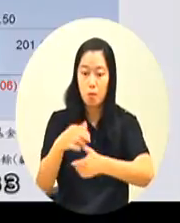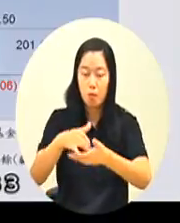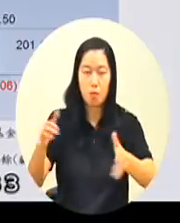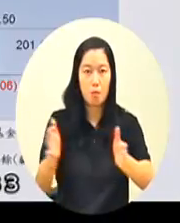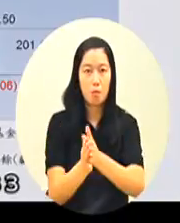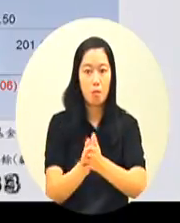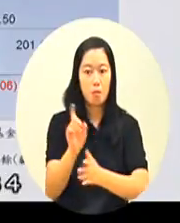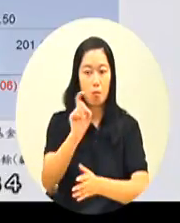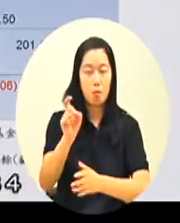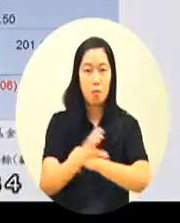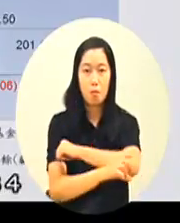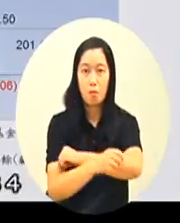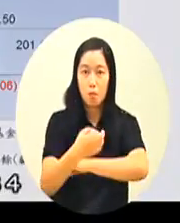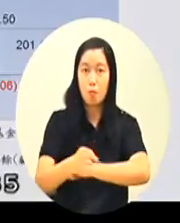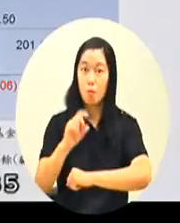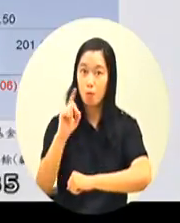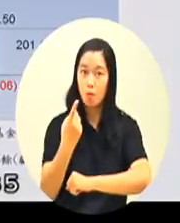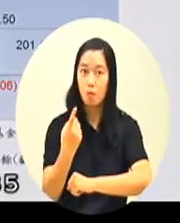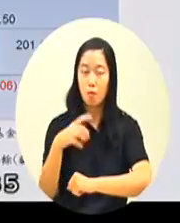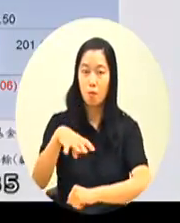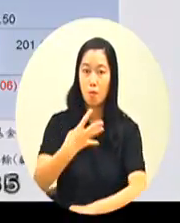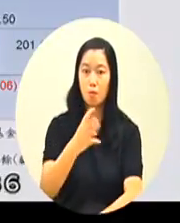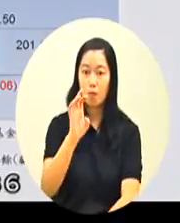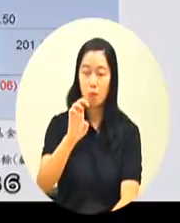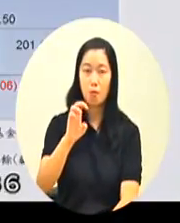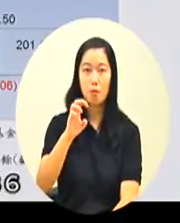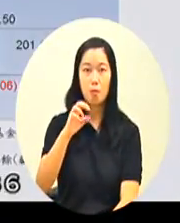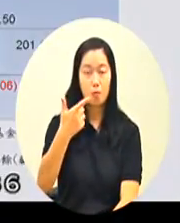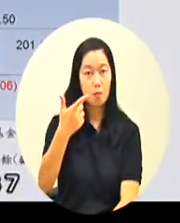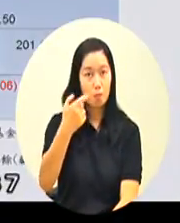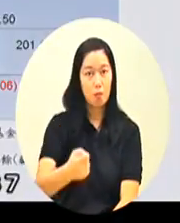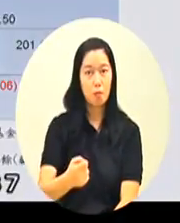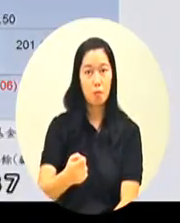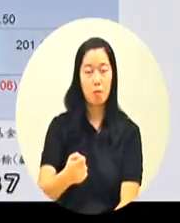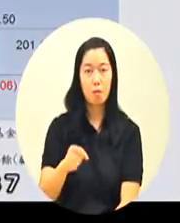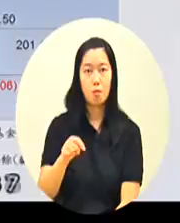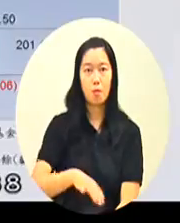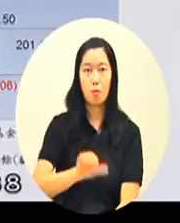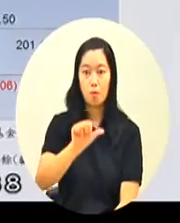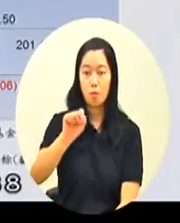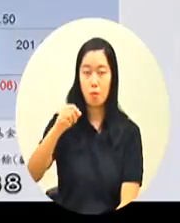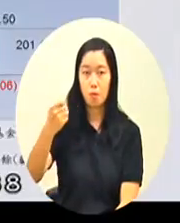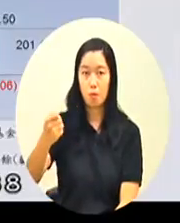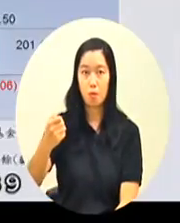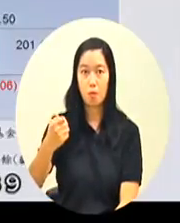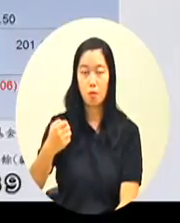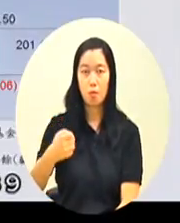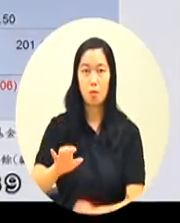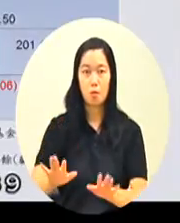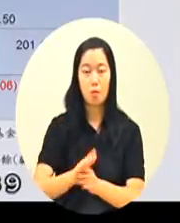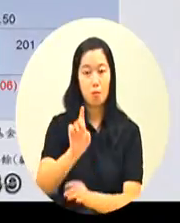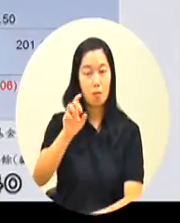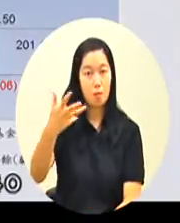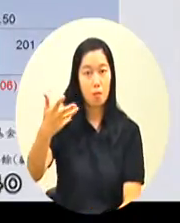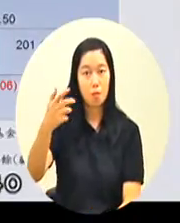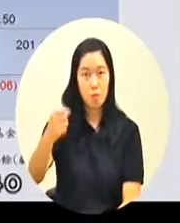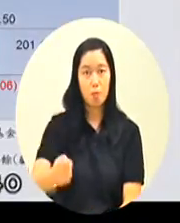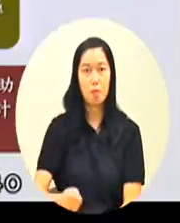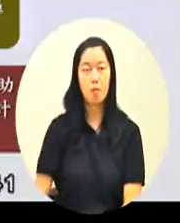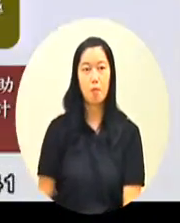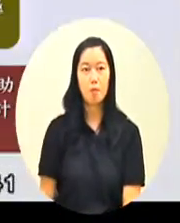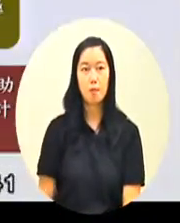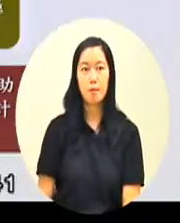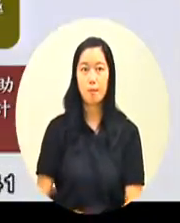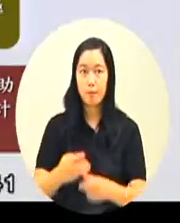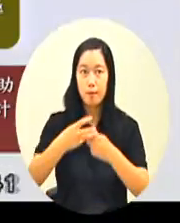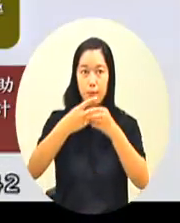10个基金，基金来源是498亿多，基金用途是500亿，那短处是8亿哈。那第三个就是